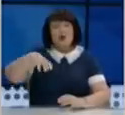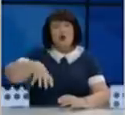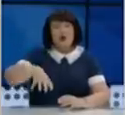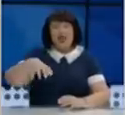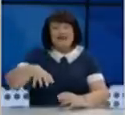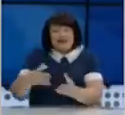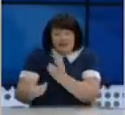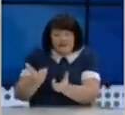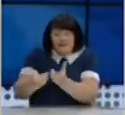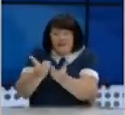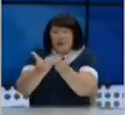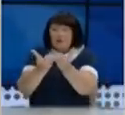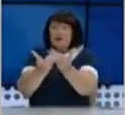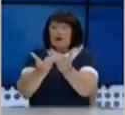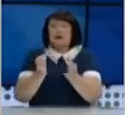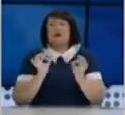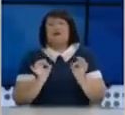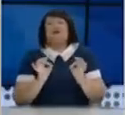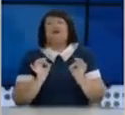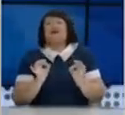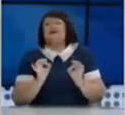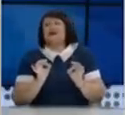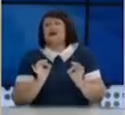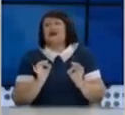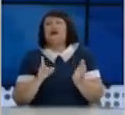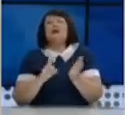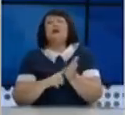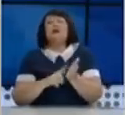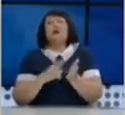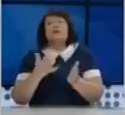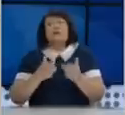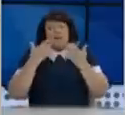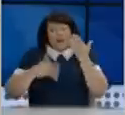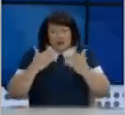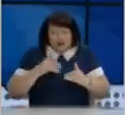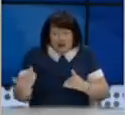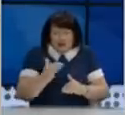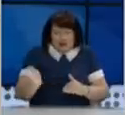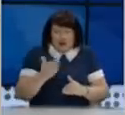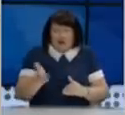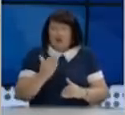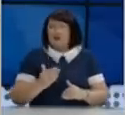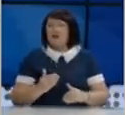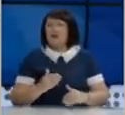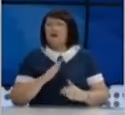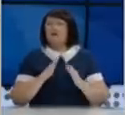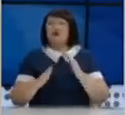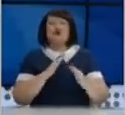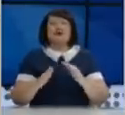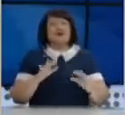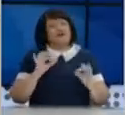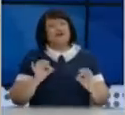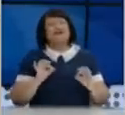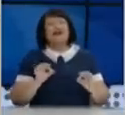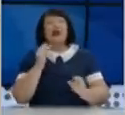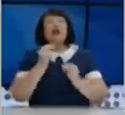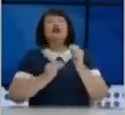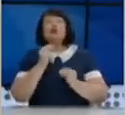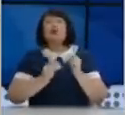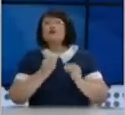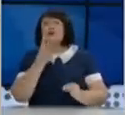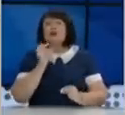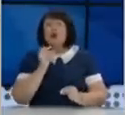Προφανέστατα, σε τέτοιες περιπτώσεις πρέπει να υπάρχει εκένωση και προστασία. Το πρόβλημα δεν είναι αυτό. Το πρόβλημα είναι γιατί